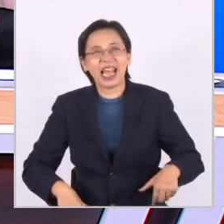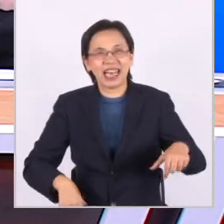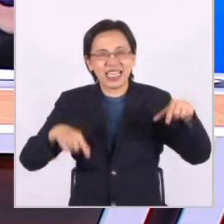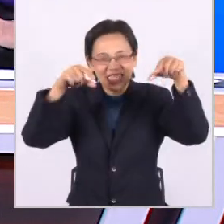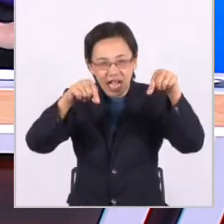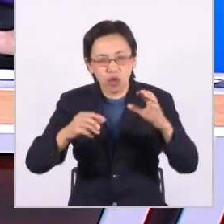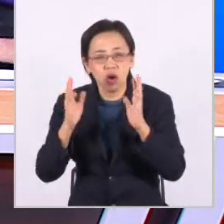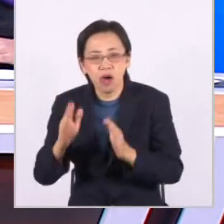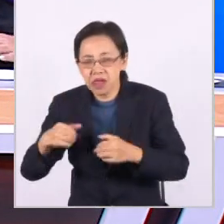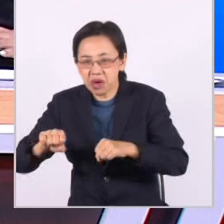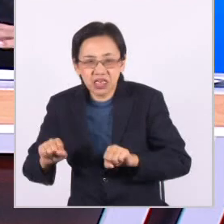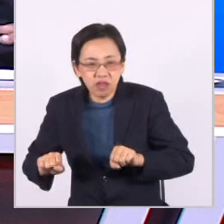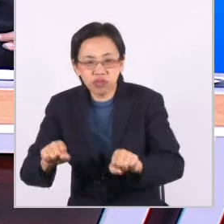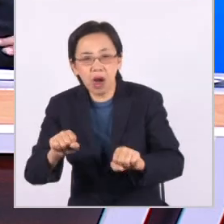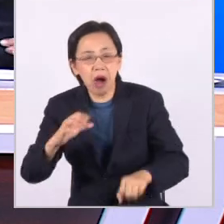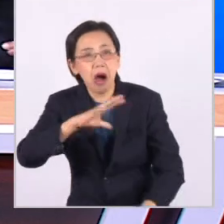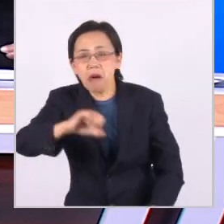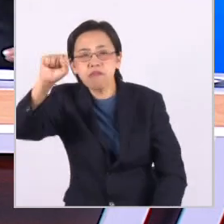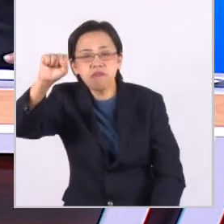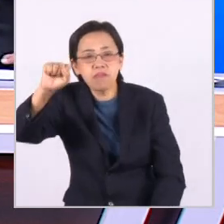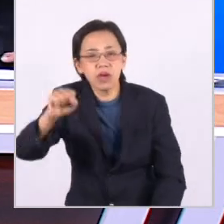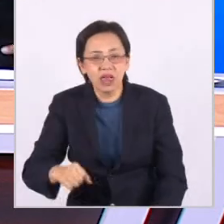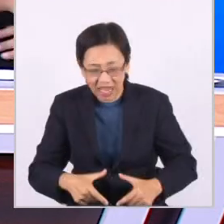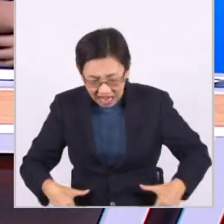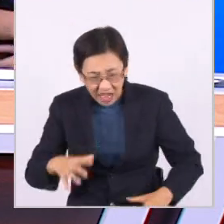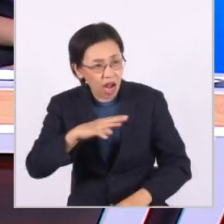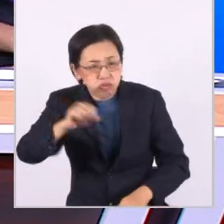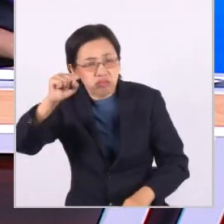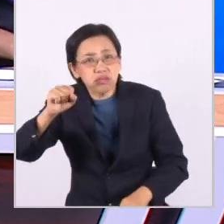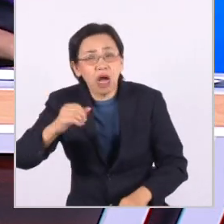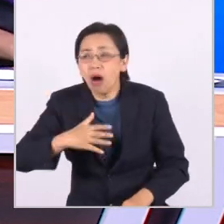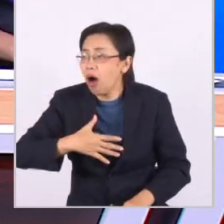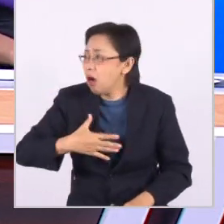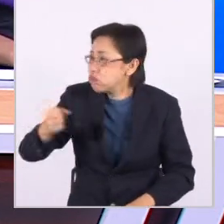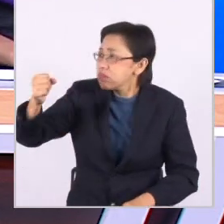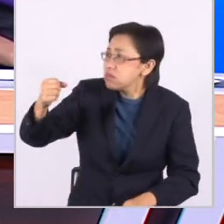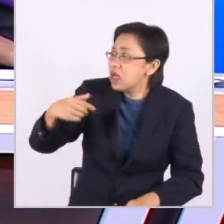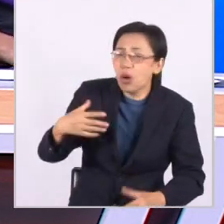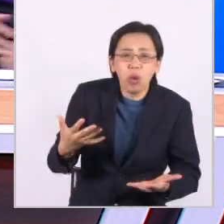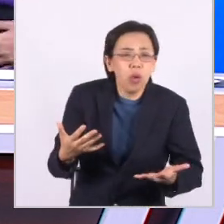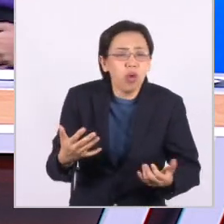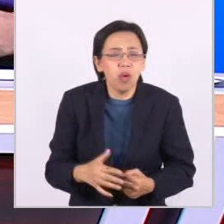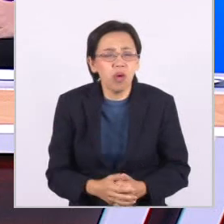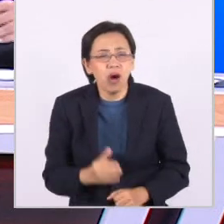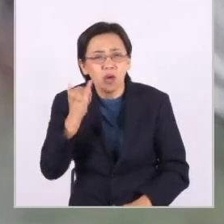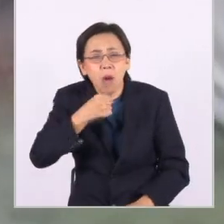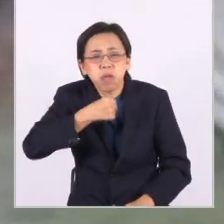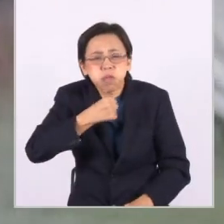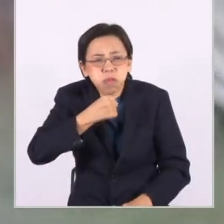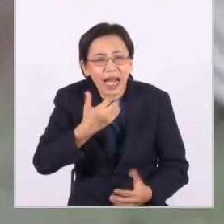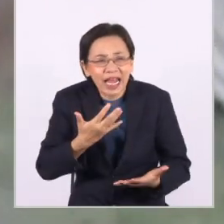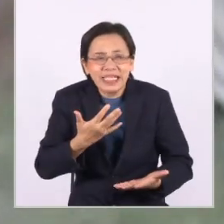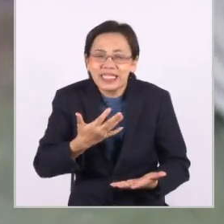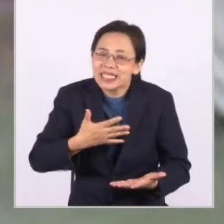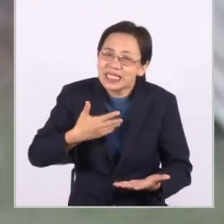ายขี่มอเตอร์ไซค์แล้วชุบคว้ากางเกงในไปต่อหน้าต่อตาเลยค่ะ คุณยายก็ไม่เว้นนะ คะคุณยายนี่มันหยามกันชั